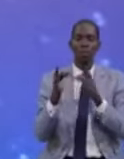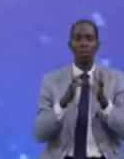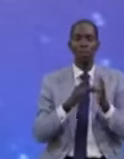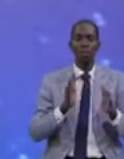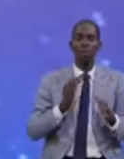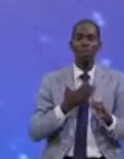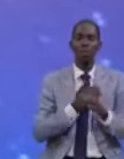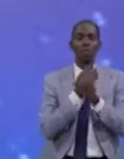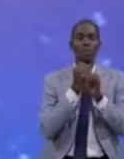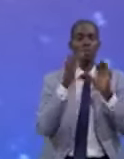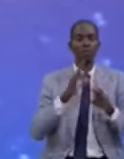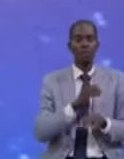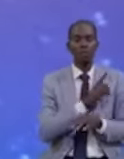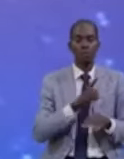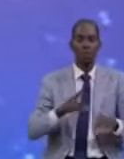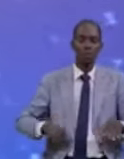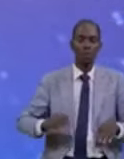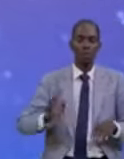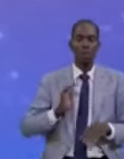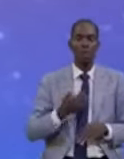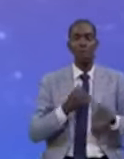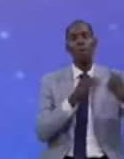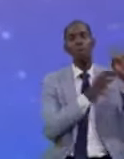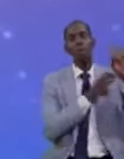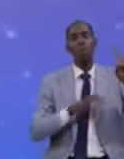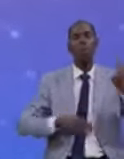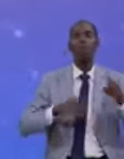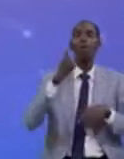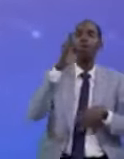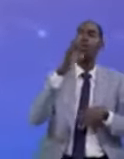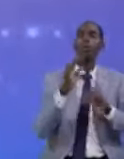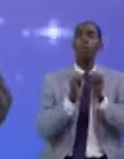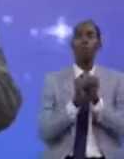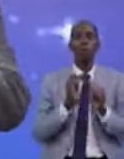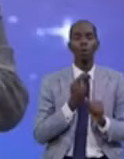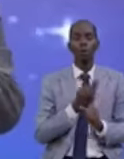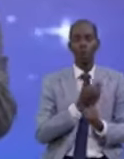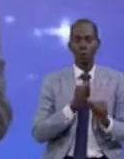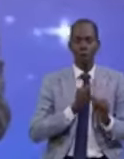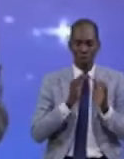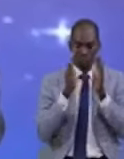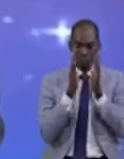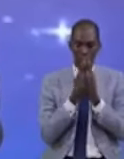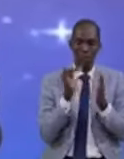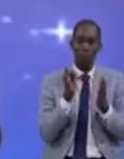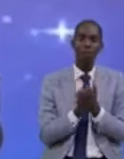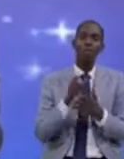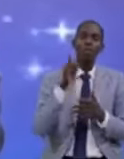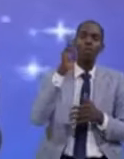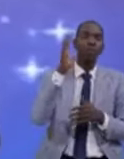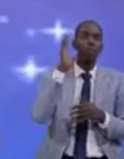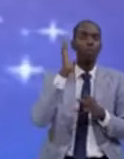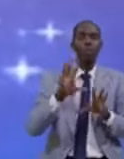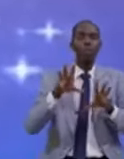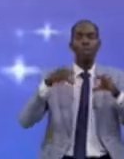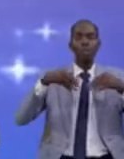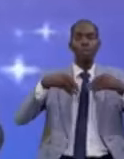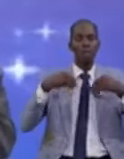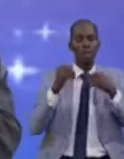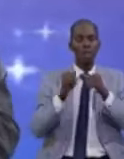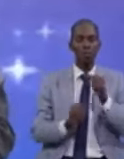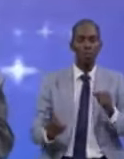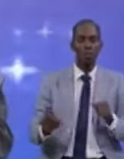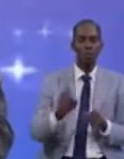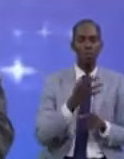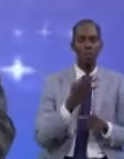Seigneur notre Emmanuel Dieu avec nous je prie reçois chacun